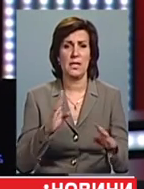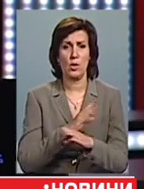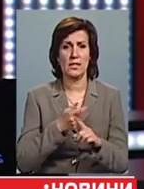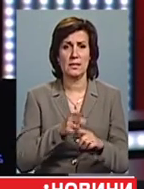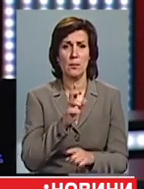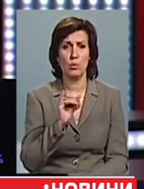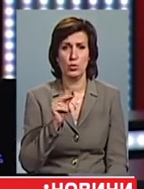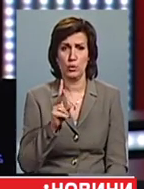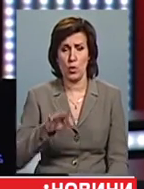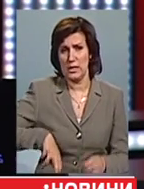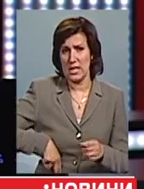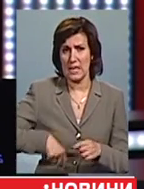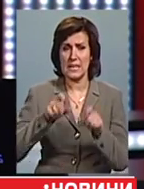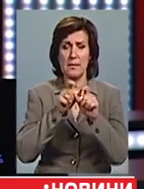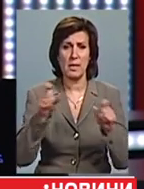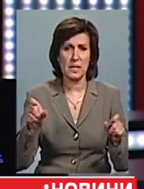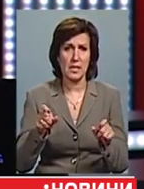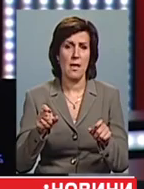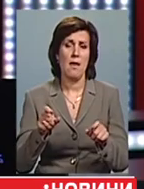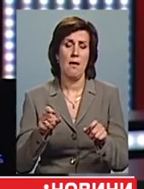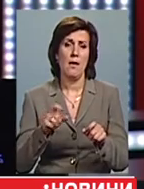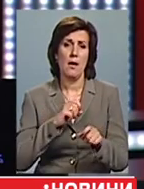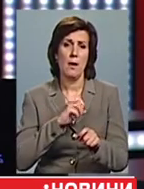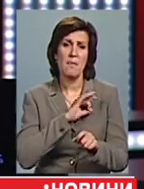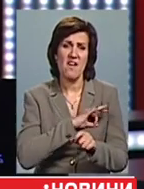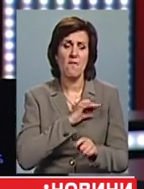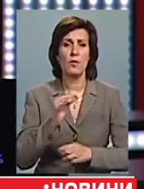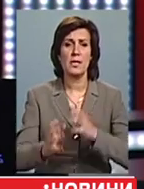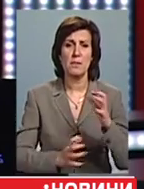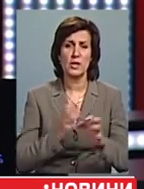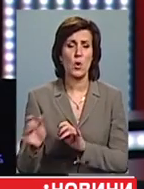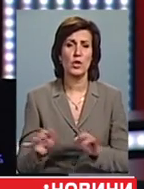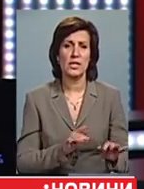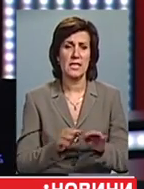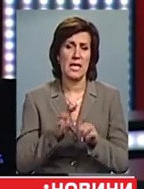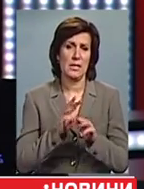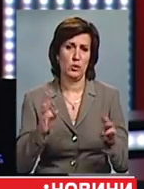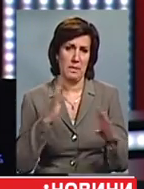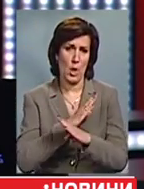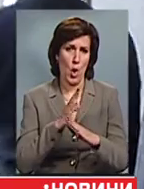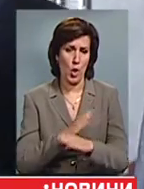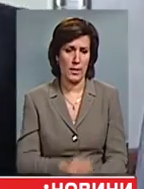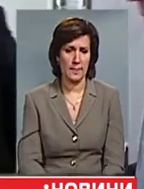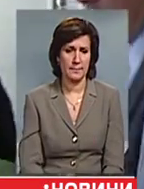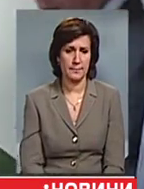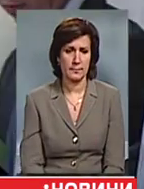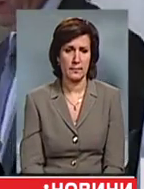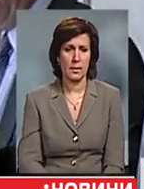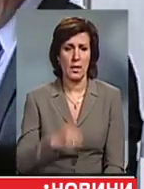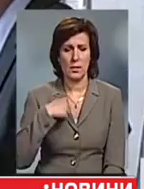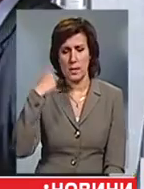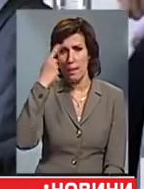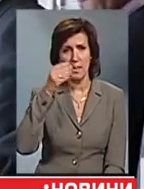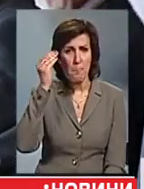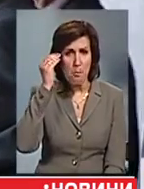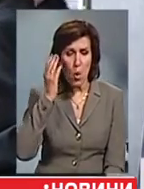Володимир Бучко, директор департаменту правової та міжнародної діяльності Мінекології. На мій особистий